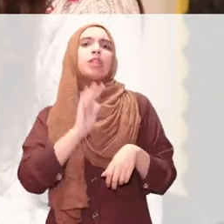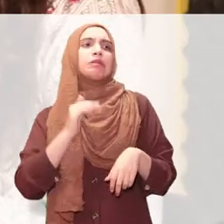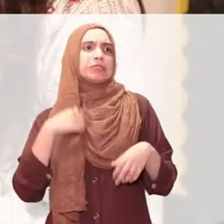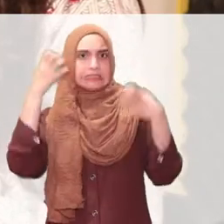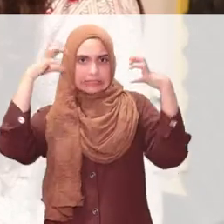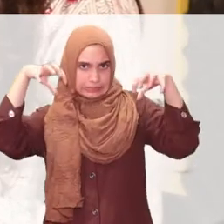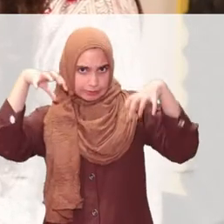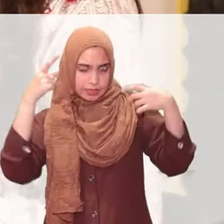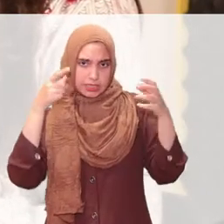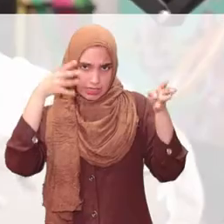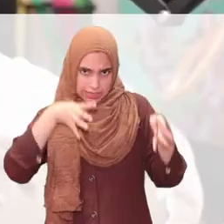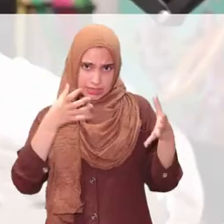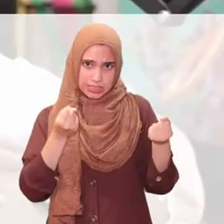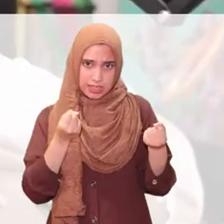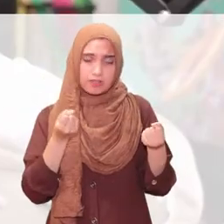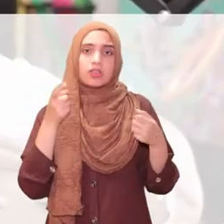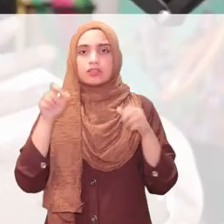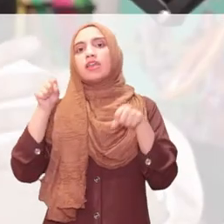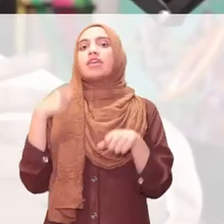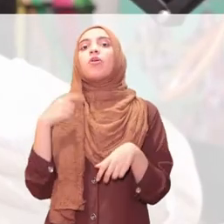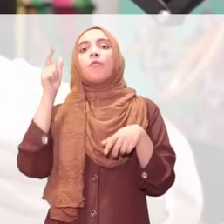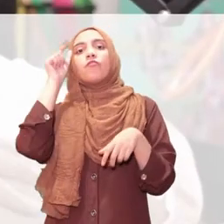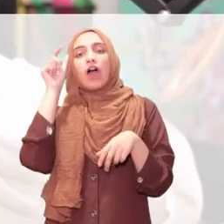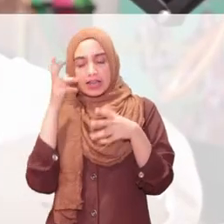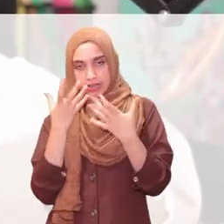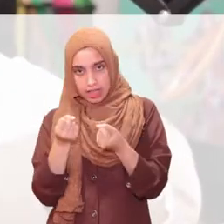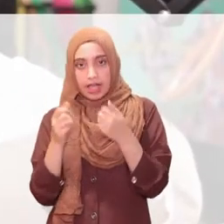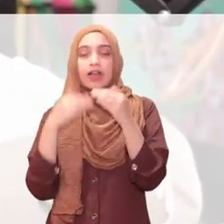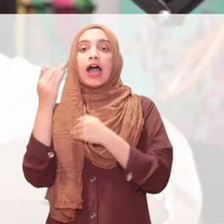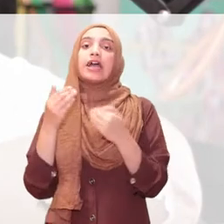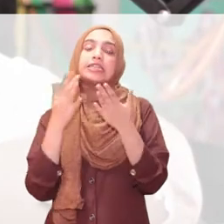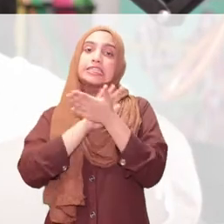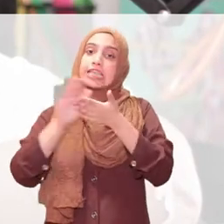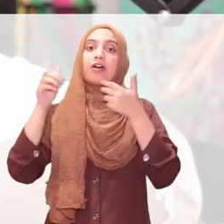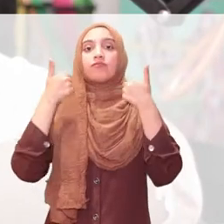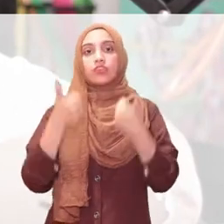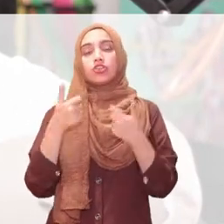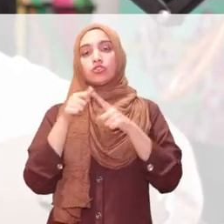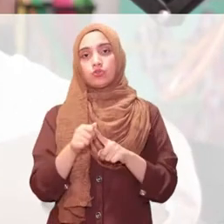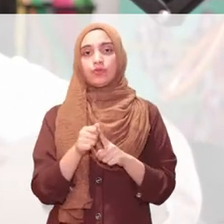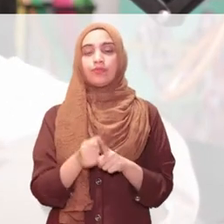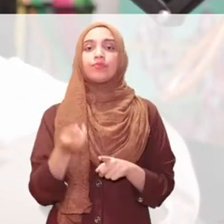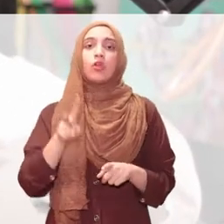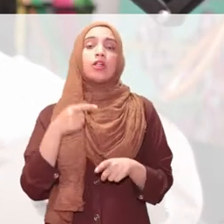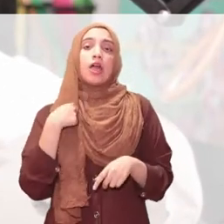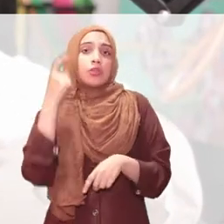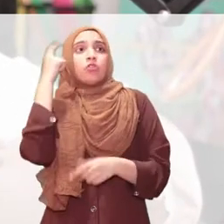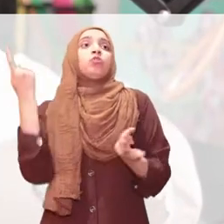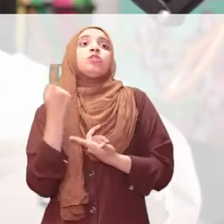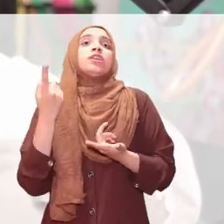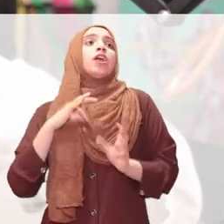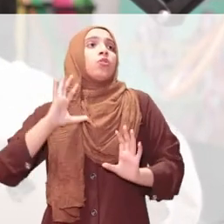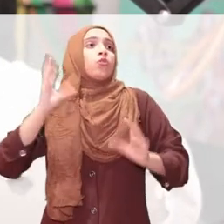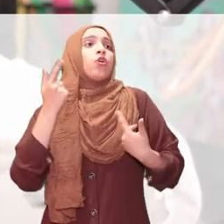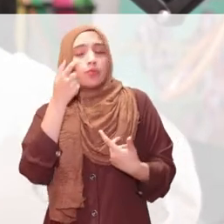सब्सक्राइब टो के लिए बैटिंग हमें लगती है छोटी सी बात है बट नॉट अवेयर आफ ठाट कम्स फ्रॉम इट्स ट्रू एंड फैक्ट्स एवरी बडी कुली